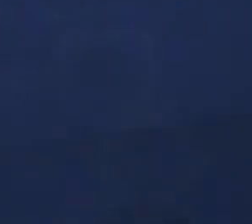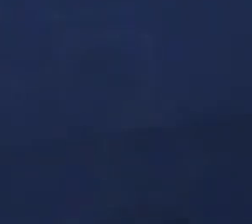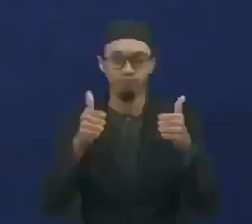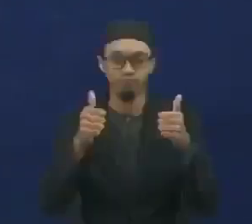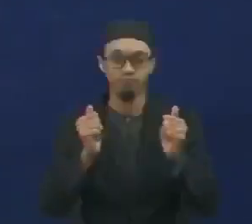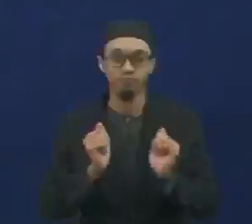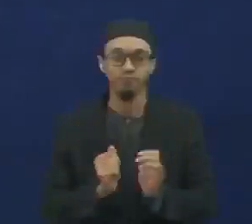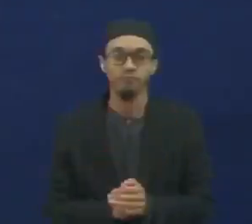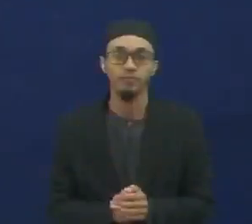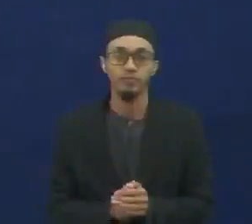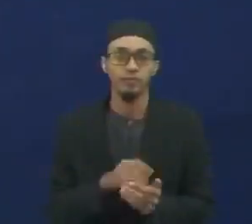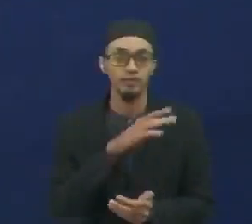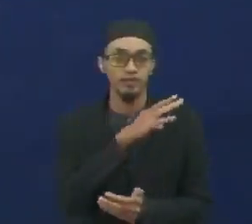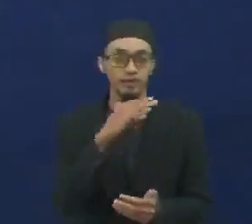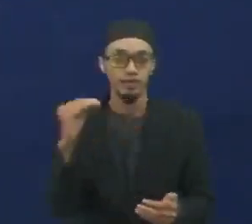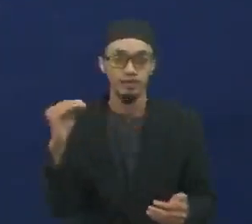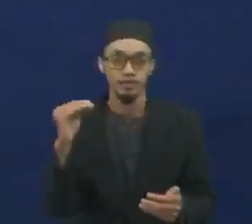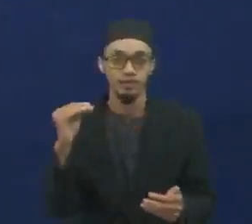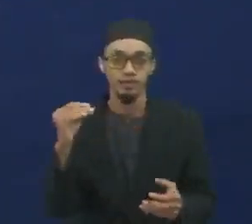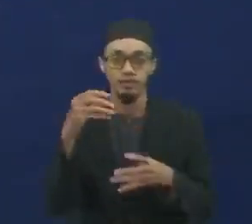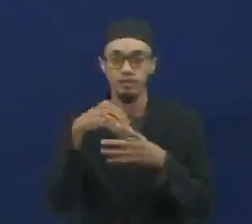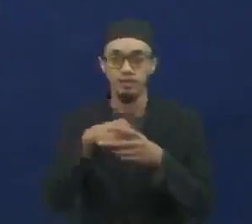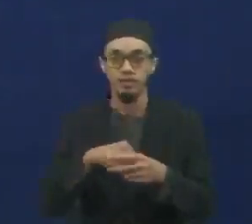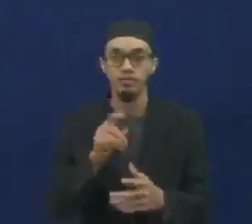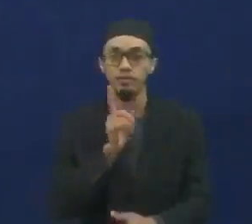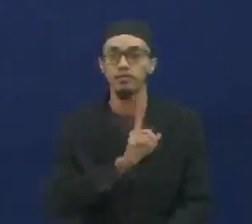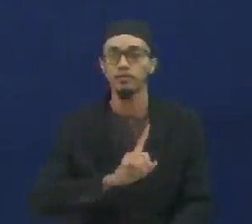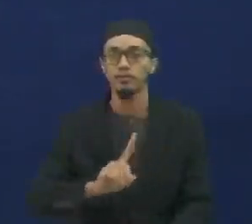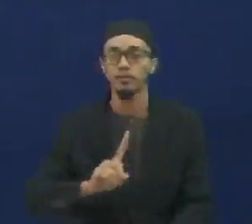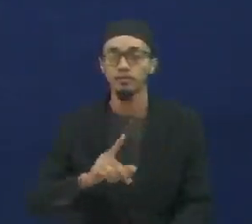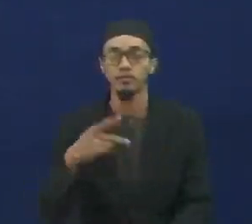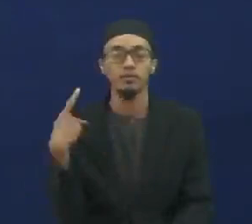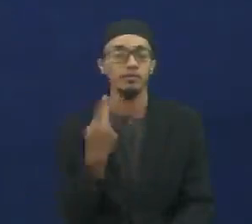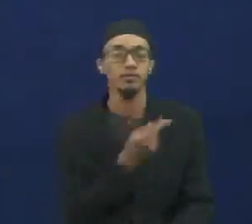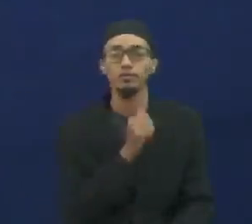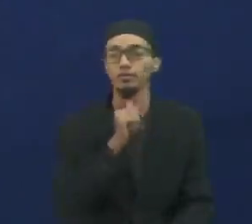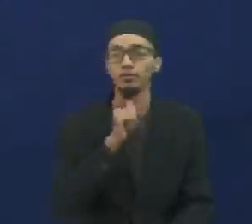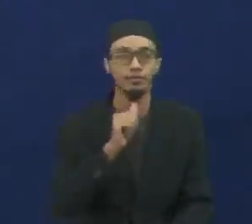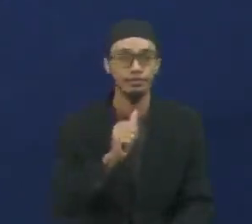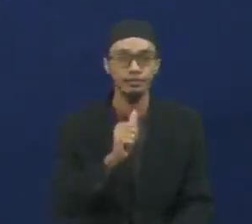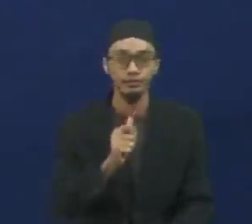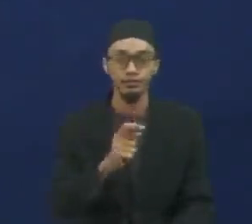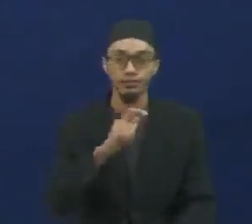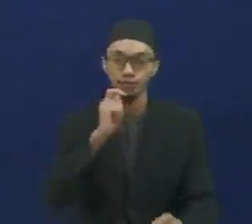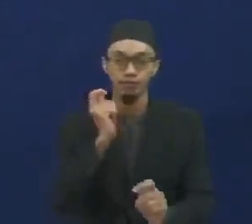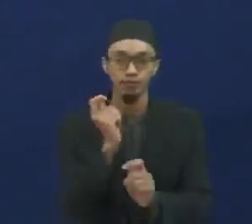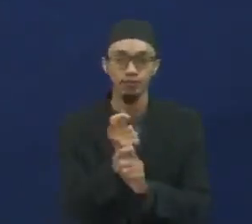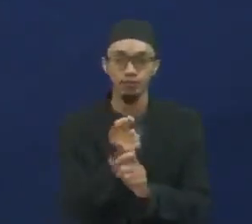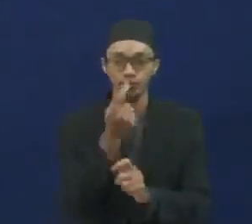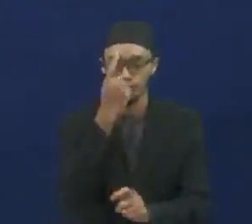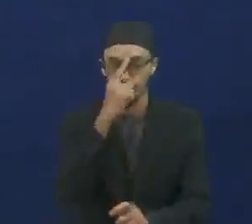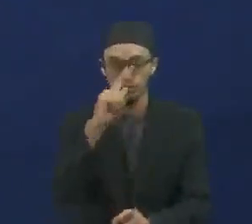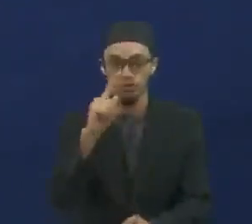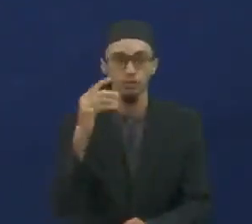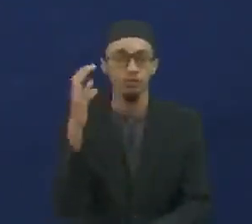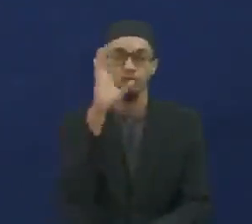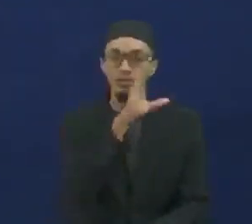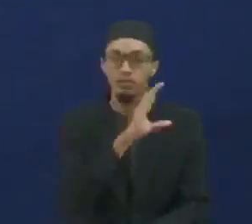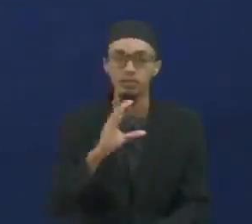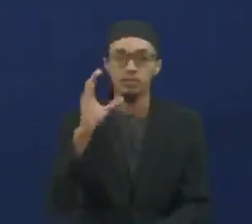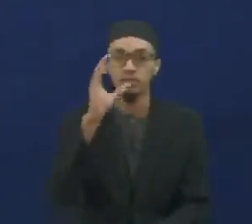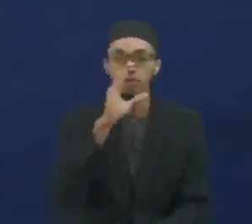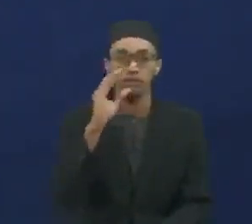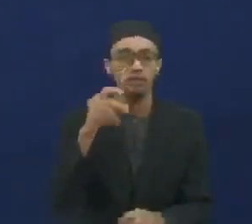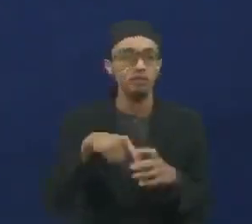Sedangkan dalam Islam, bukanlah kita dituntut untuk mencari keajaiban. Bukan. Tak semesti seorang, kita tak menafikan